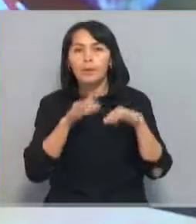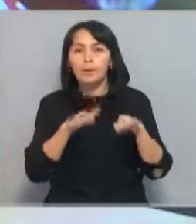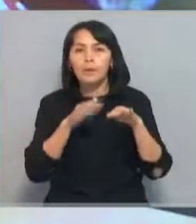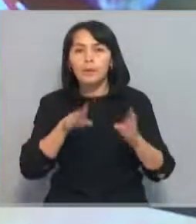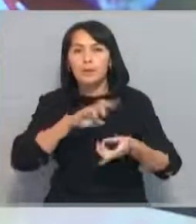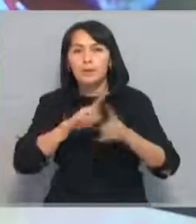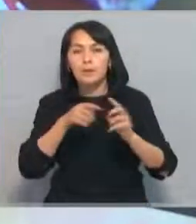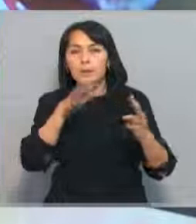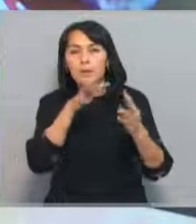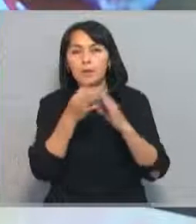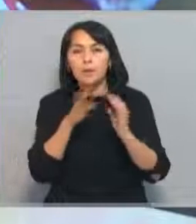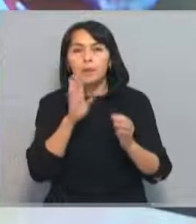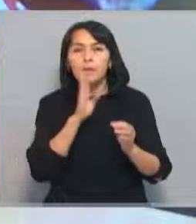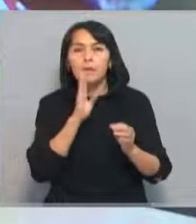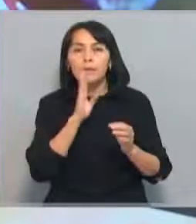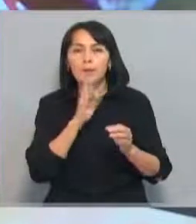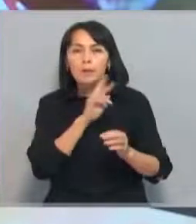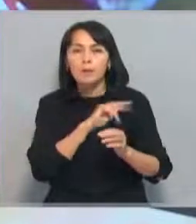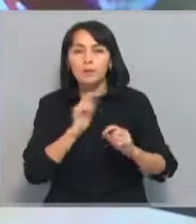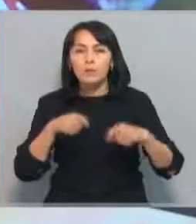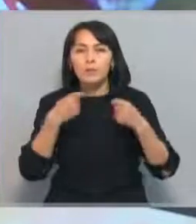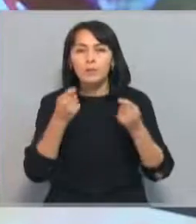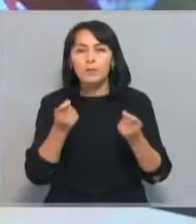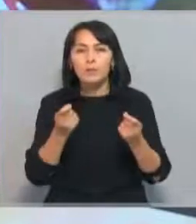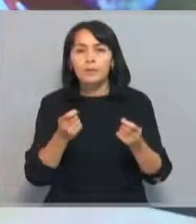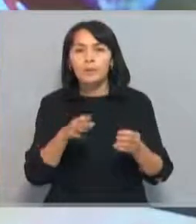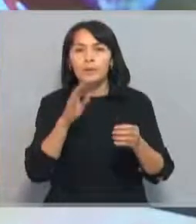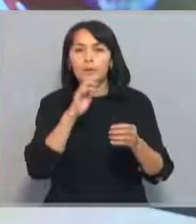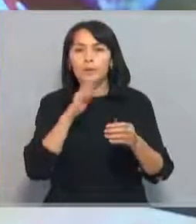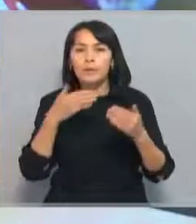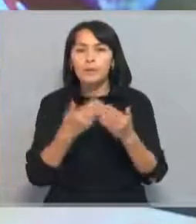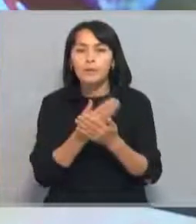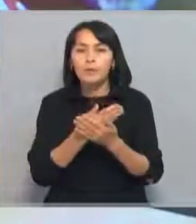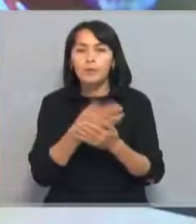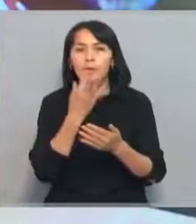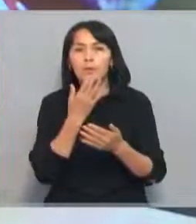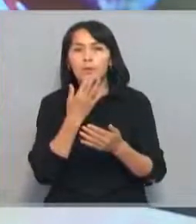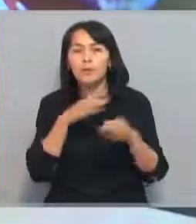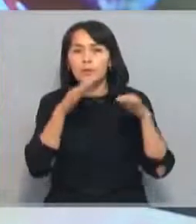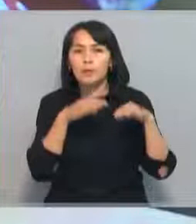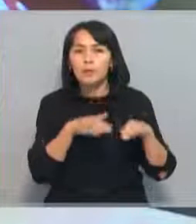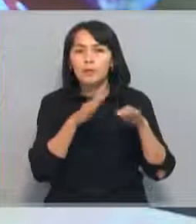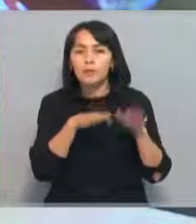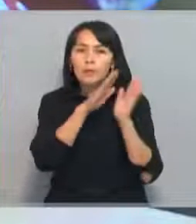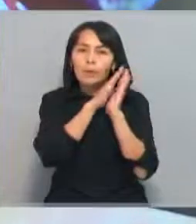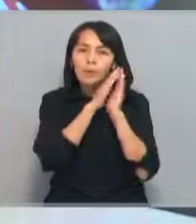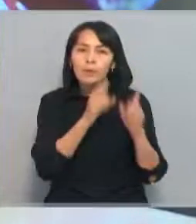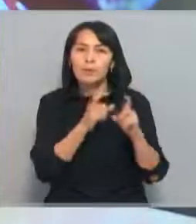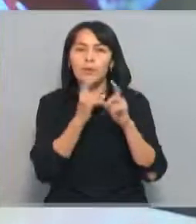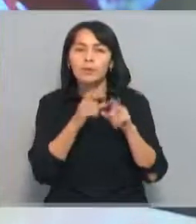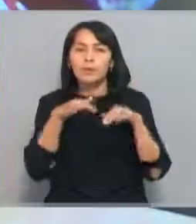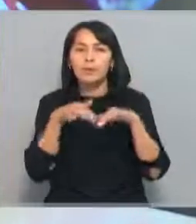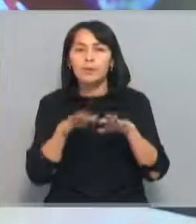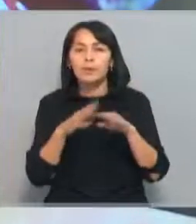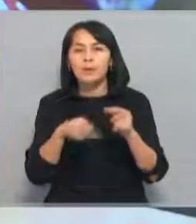Тіпті ауылдағы қыз-келіншектерді де жұмыспен қамтып отыр. Қыз жасауынан бастап түрлі ұлттық нақыштағы көрпе жастық тігетін кәсіпкер